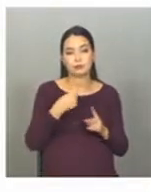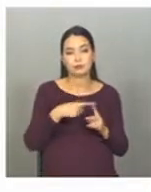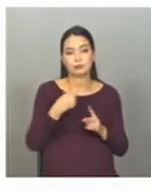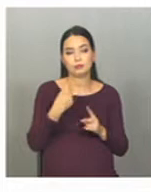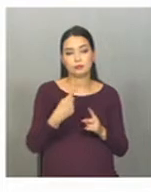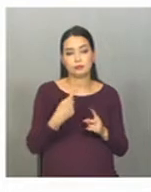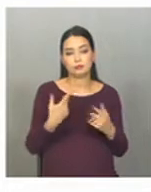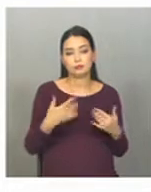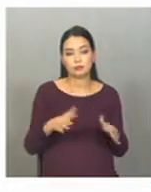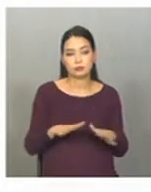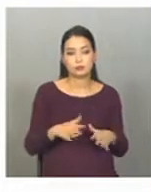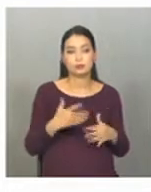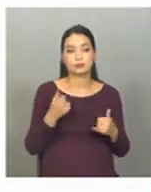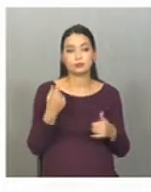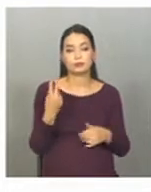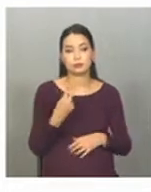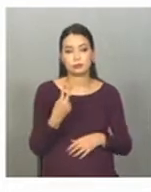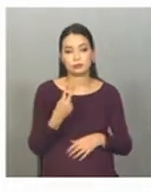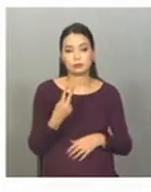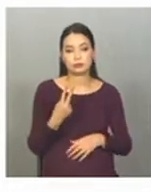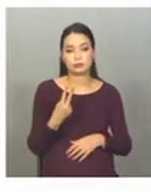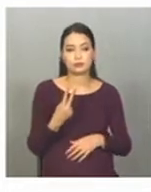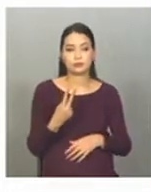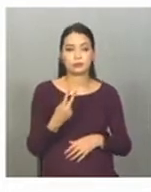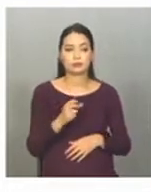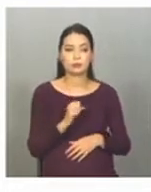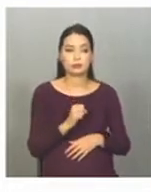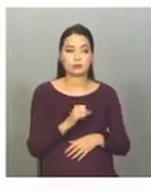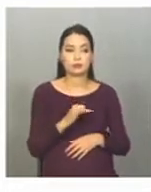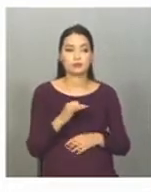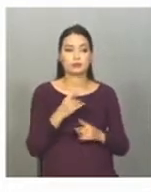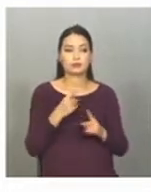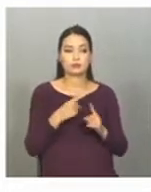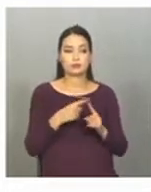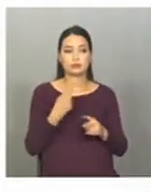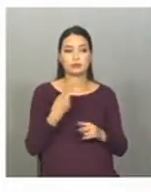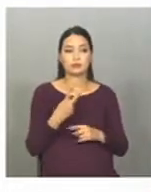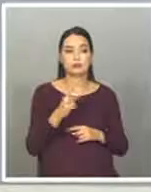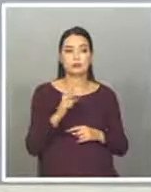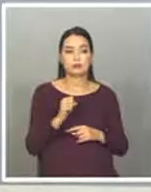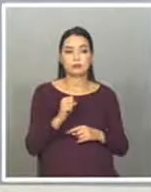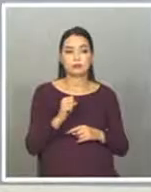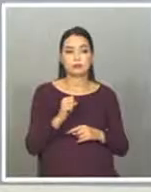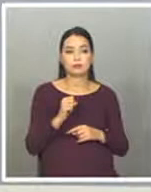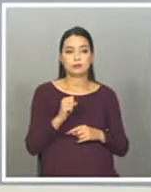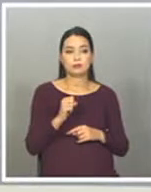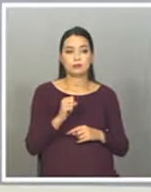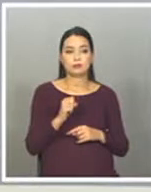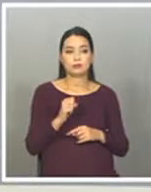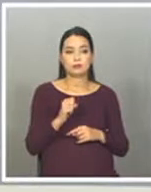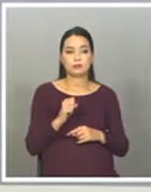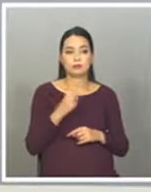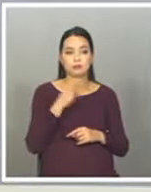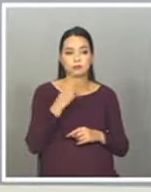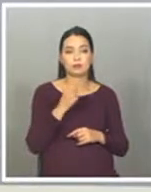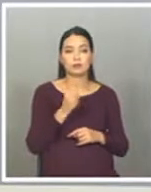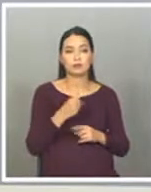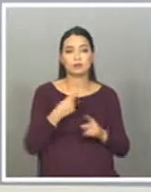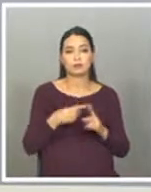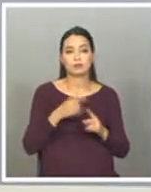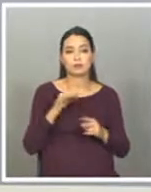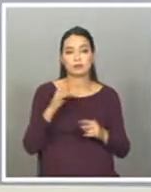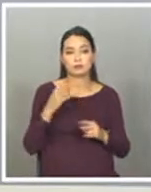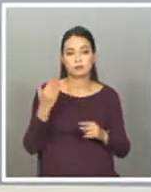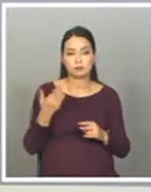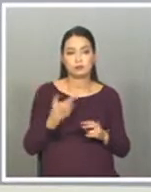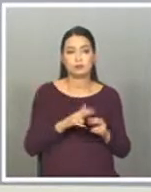Екінші, а және 1-ді бір жақшаға алайық. Ал 2 көбейтілген а-ның 3-тен 2